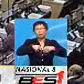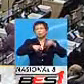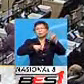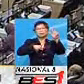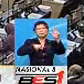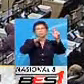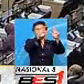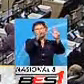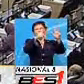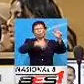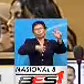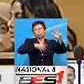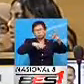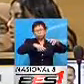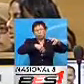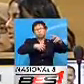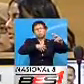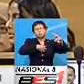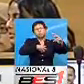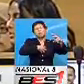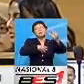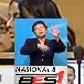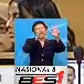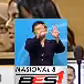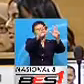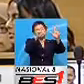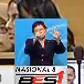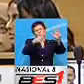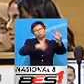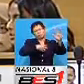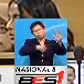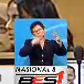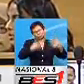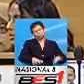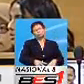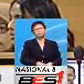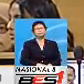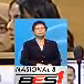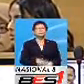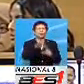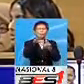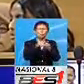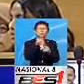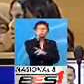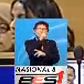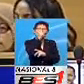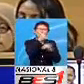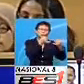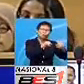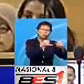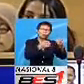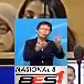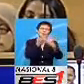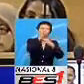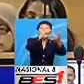391 aduan telah menerima sebanyak 391 aduan yang melibatkan penipuan penjualan melalui